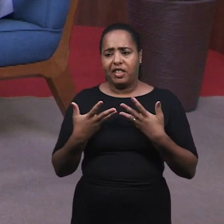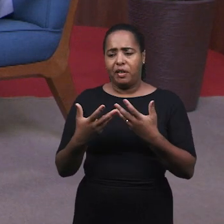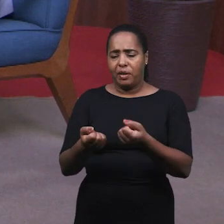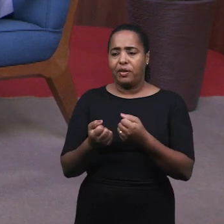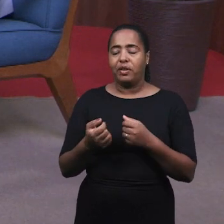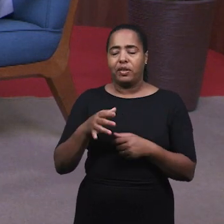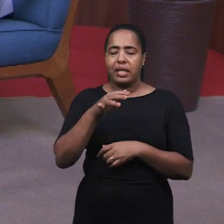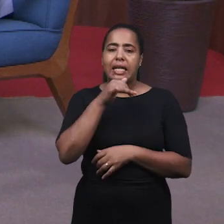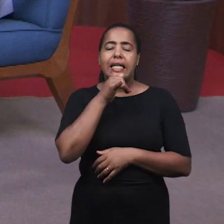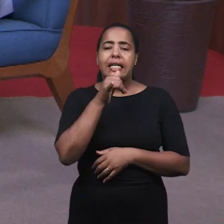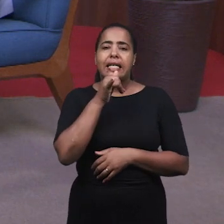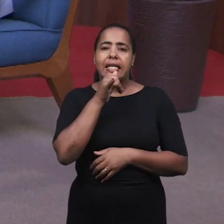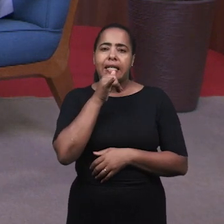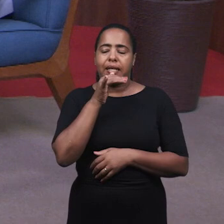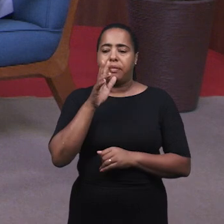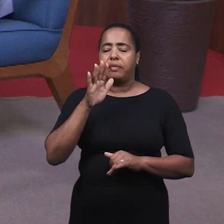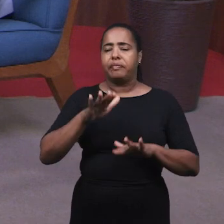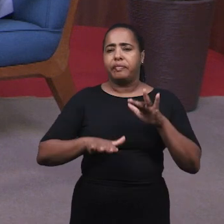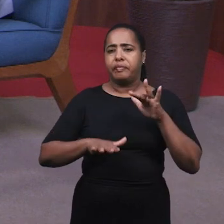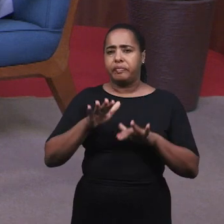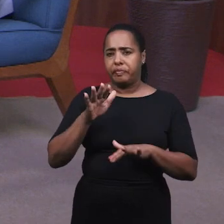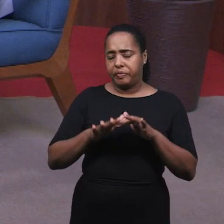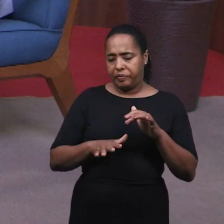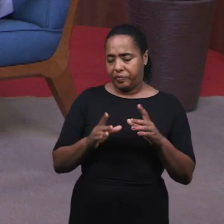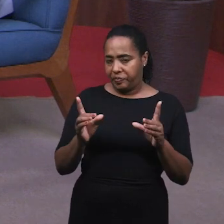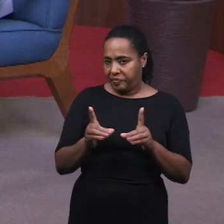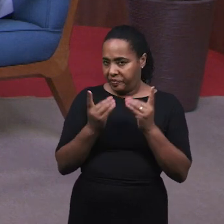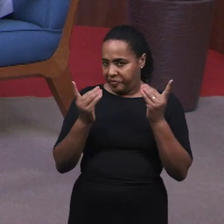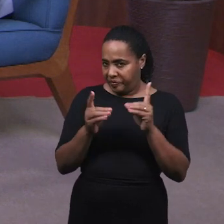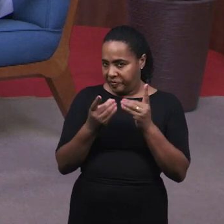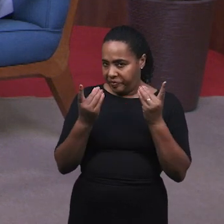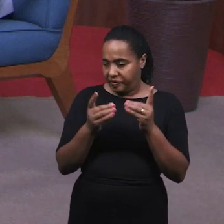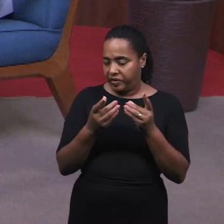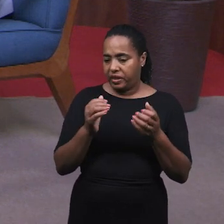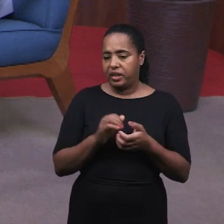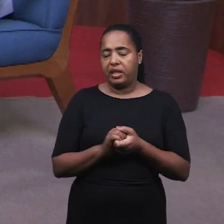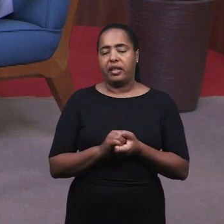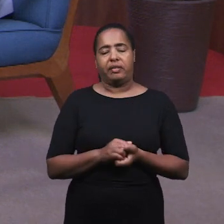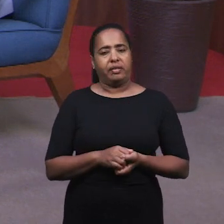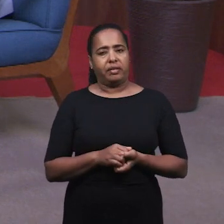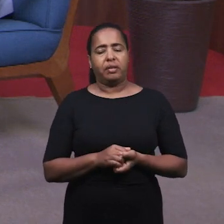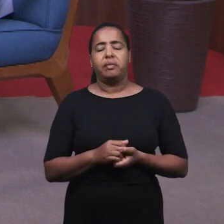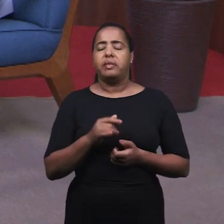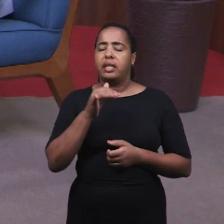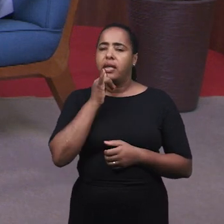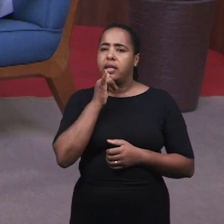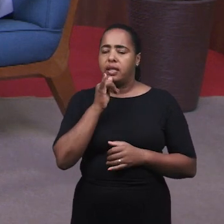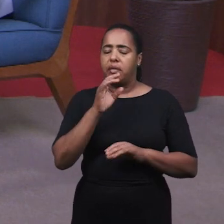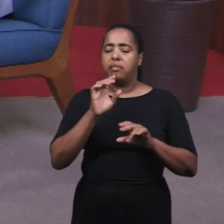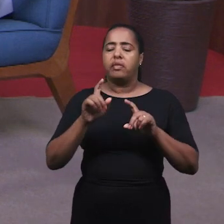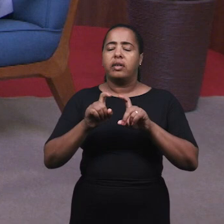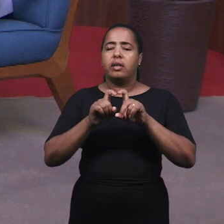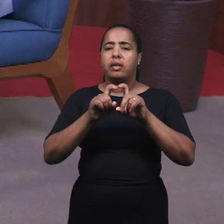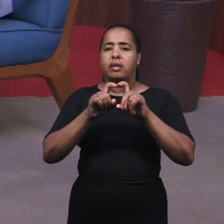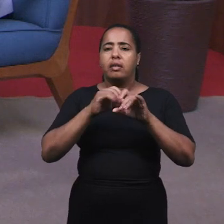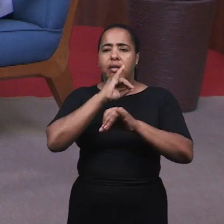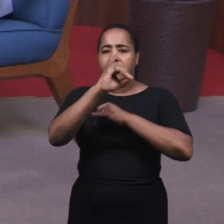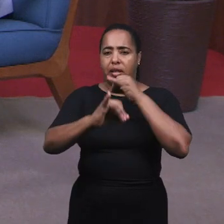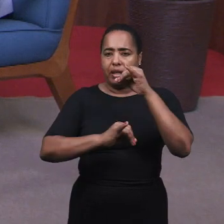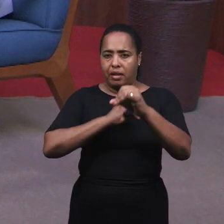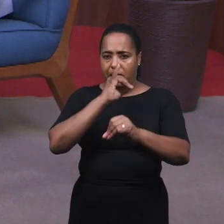doute. Parce que, allons-y, je vais vous donner un exemple didactique. On peut aller sur